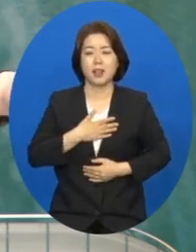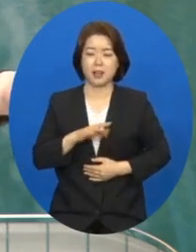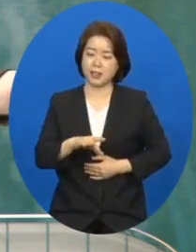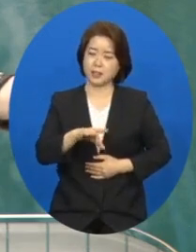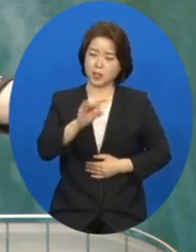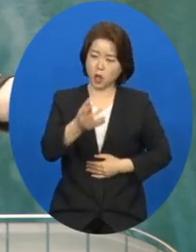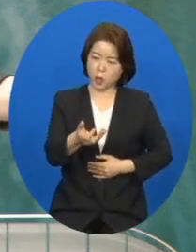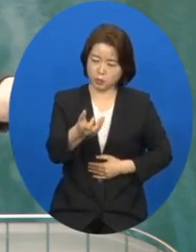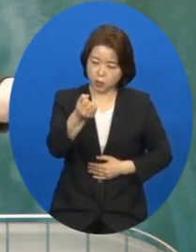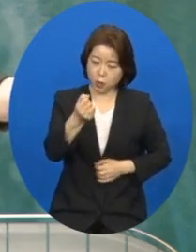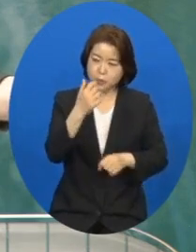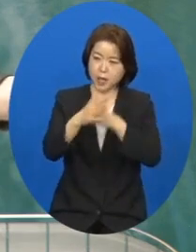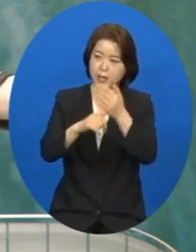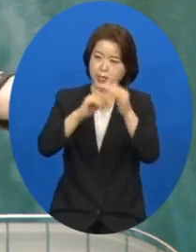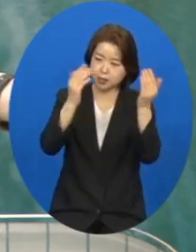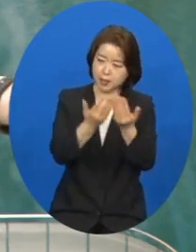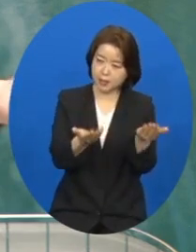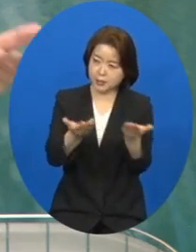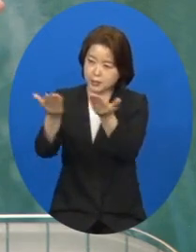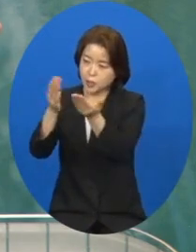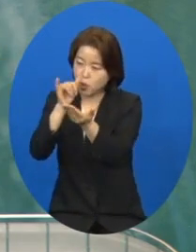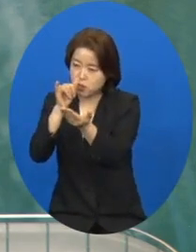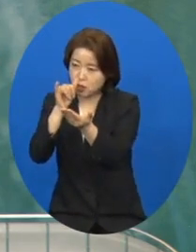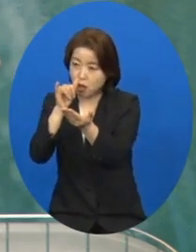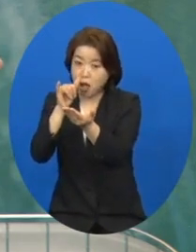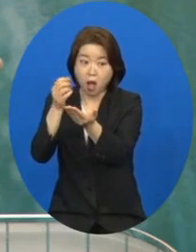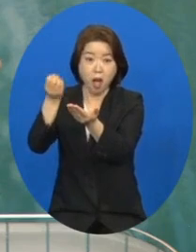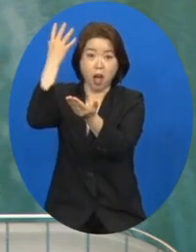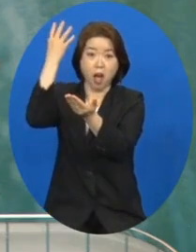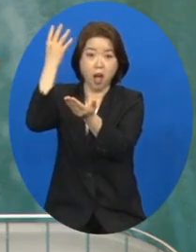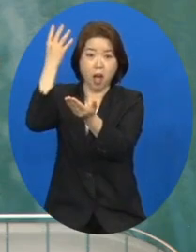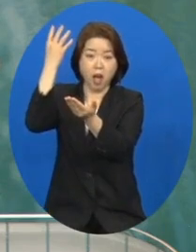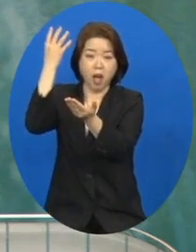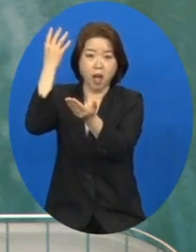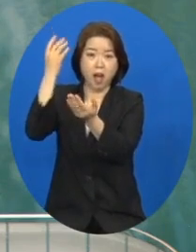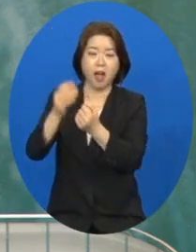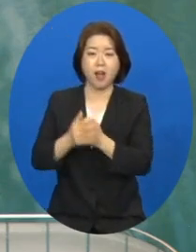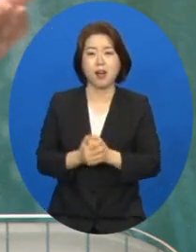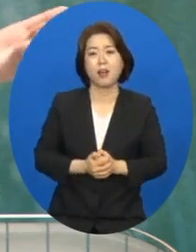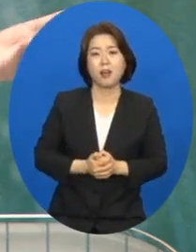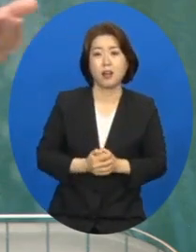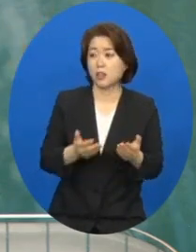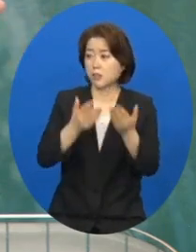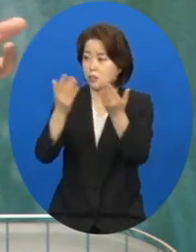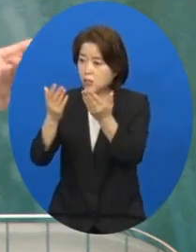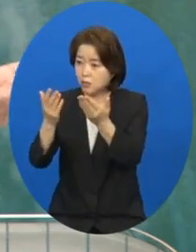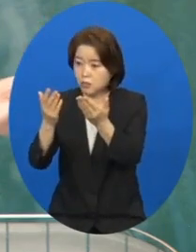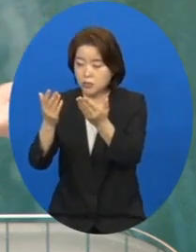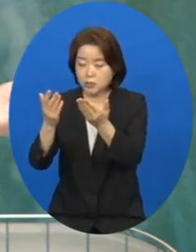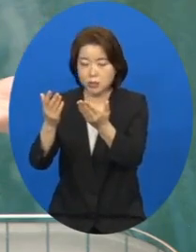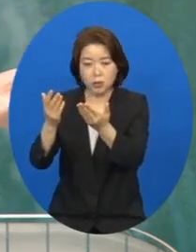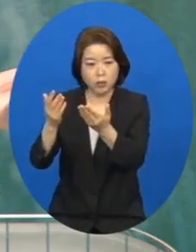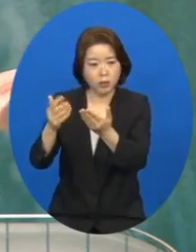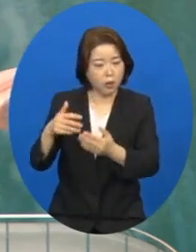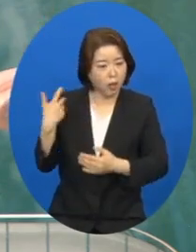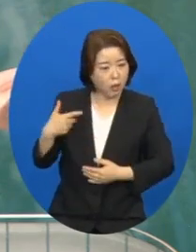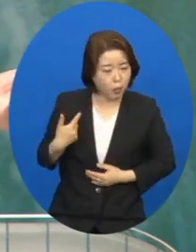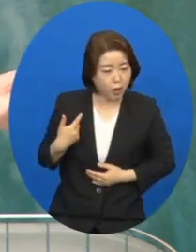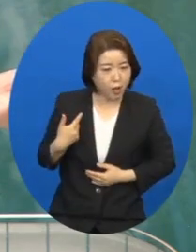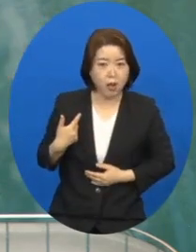것을 하나님께 다 드렸나 깜빡 잊어버렸어요. 드렸는지 안 드렸는지도 잘